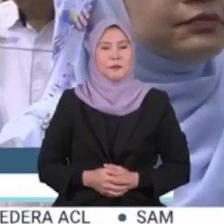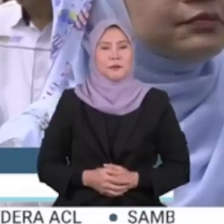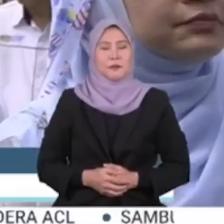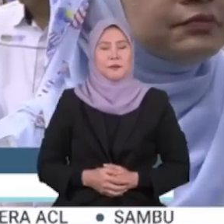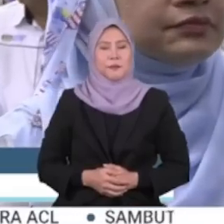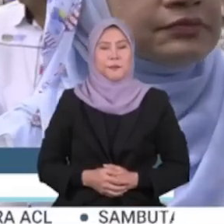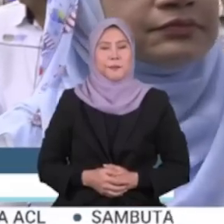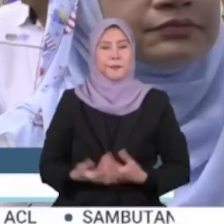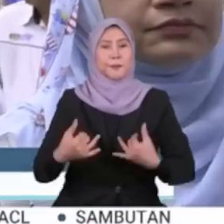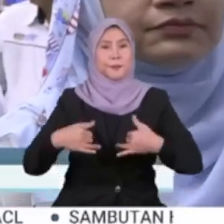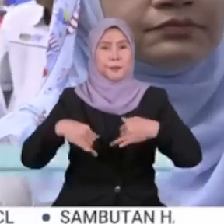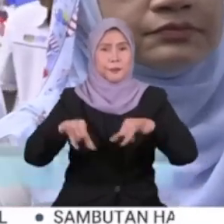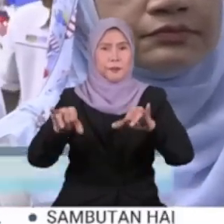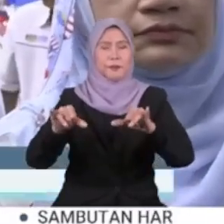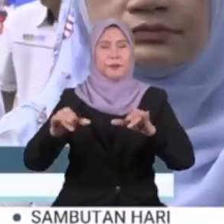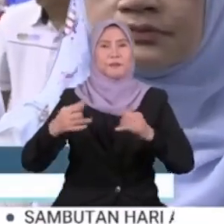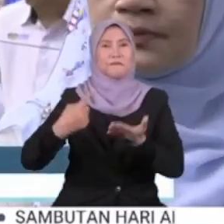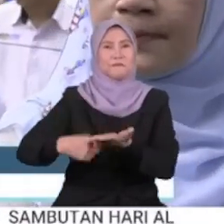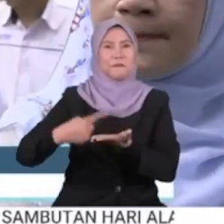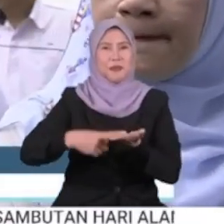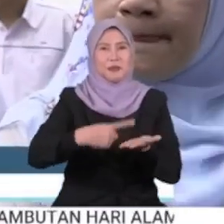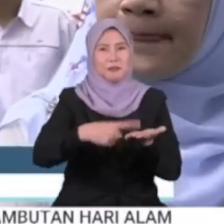Kita sekarang ini masih lagi dalam peringkat perbincangan.